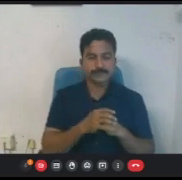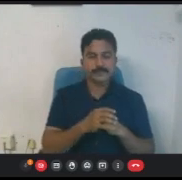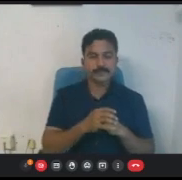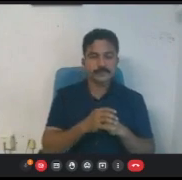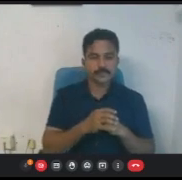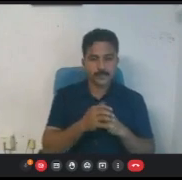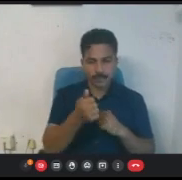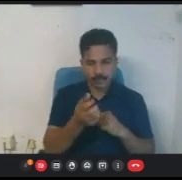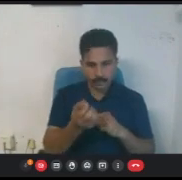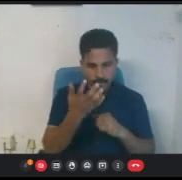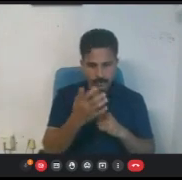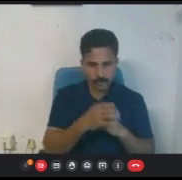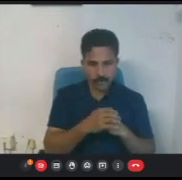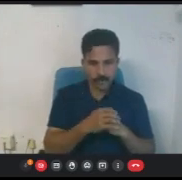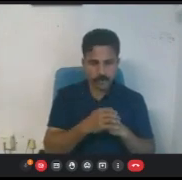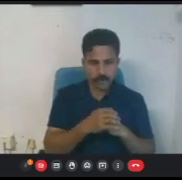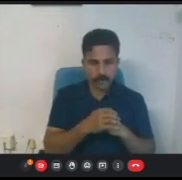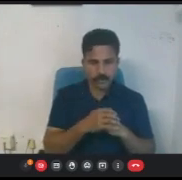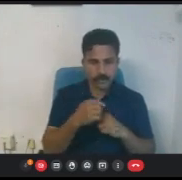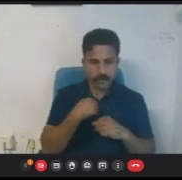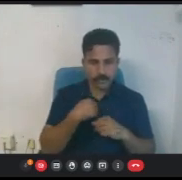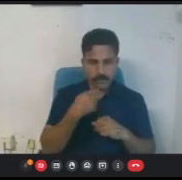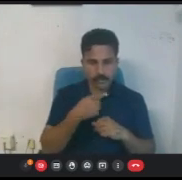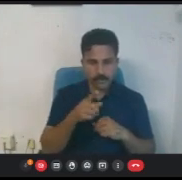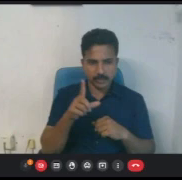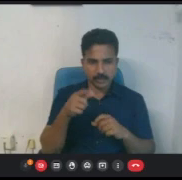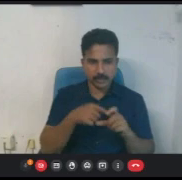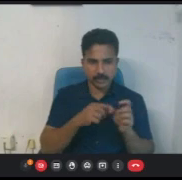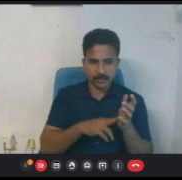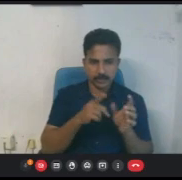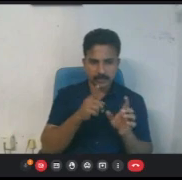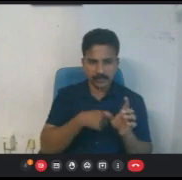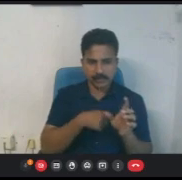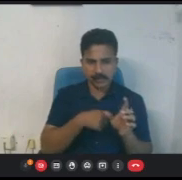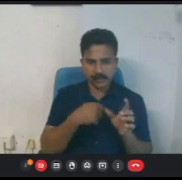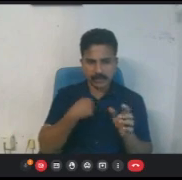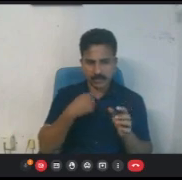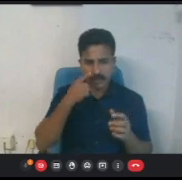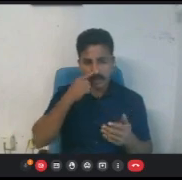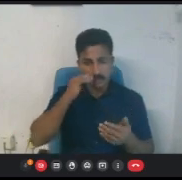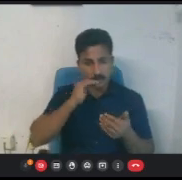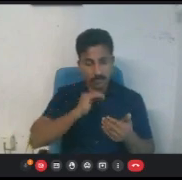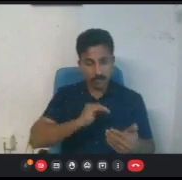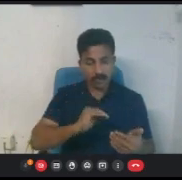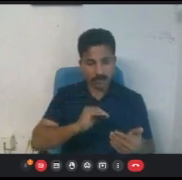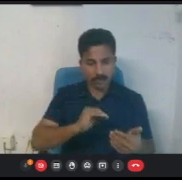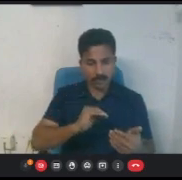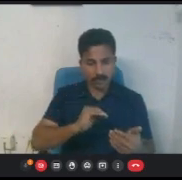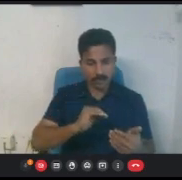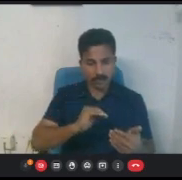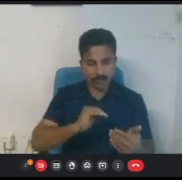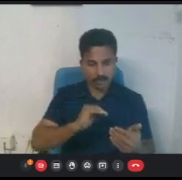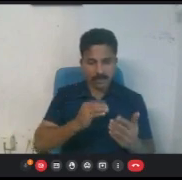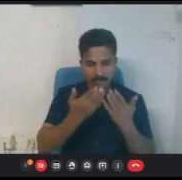ഗുഡ് മോർണിംഗ് മാം. ഞാൻ എന്റെ പേര് ലെനി. എന്റെ മോള് ബി എസ് സിക്ക് പഠിക്കുന്നു.